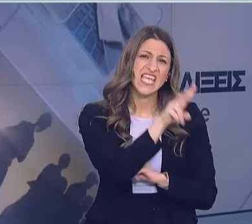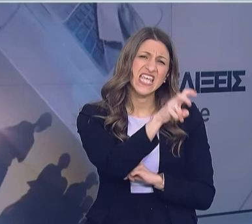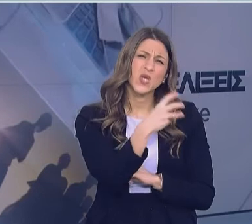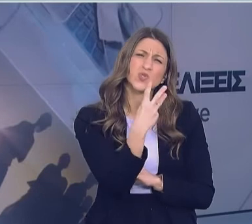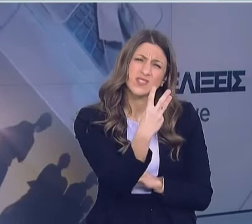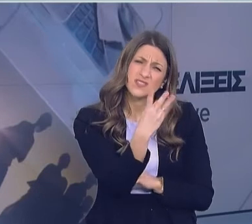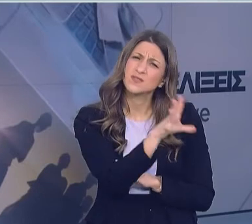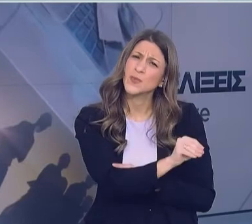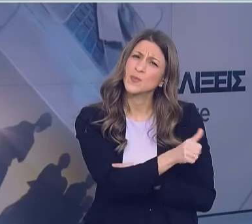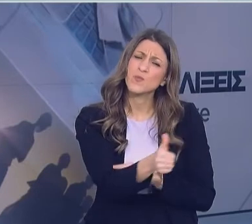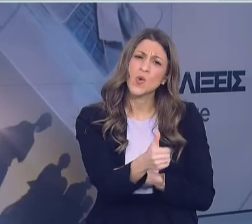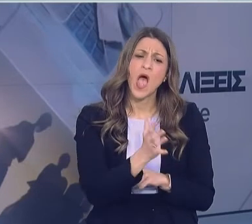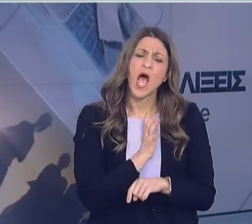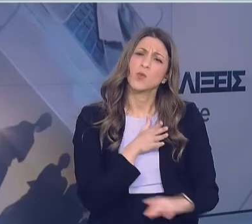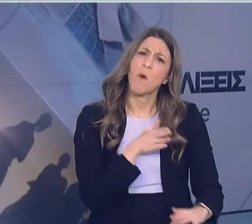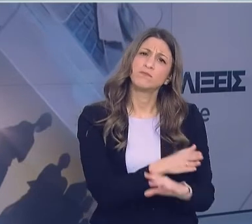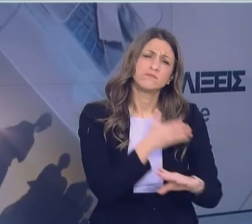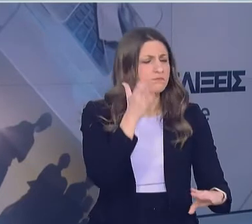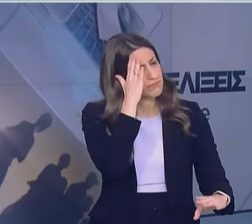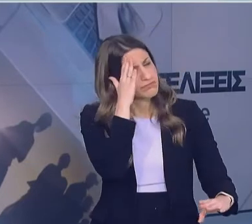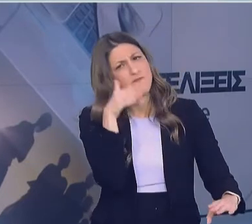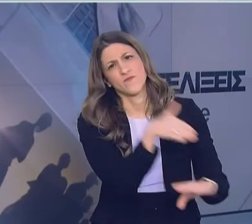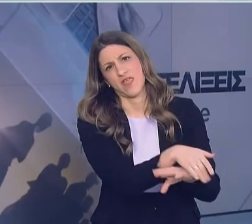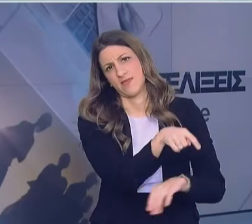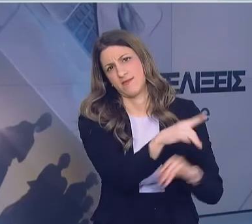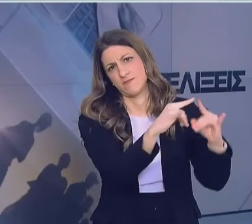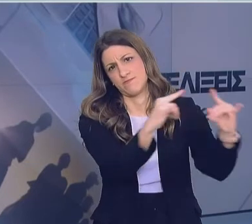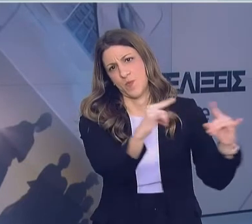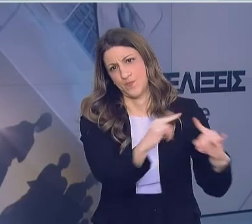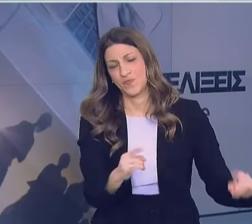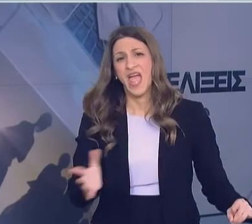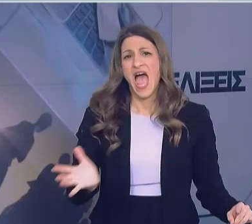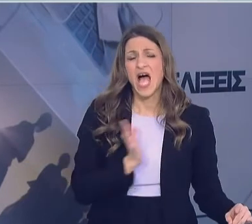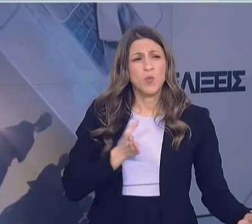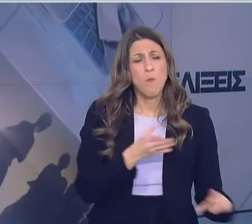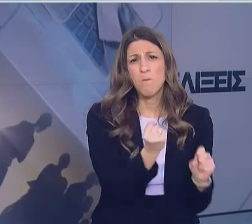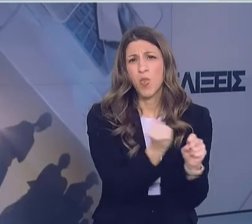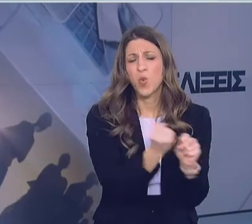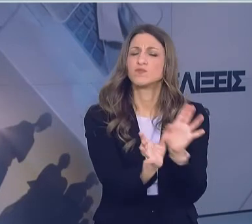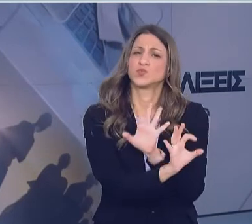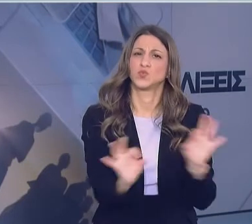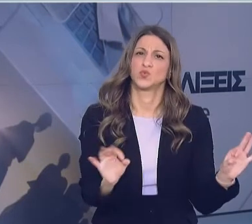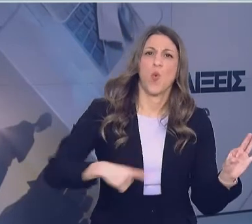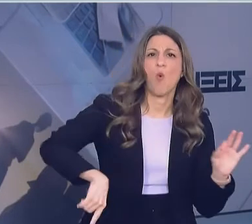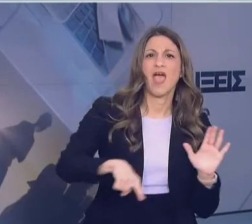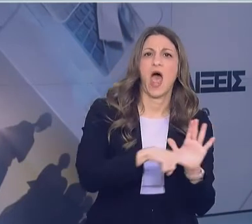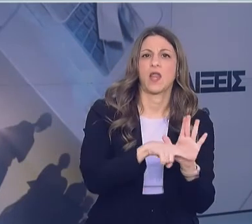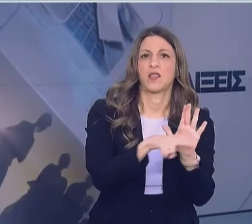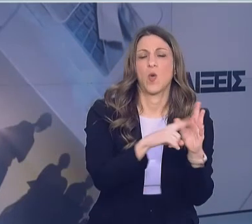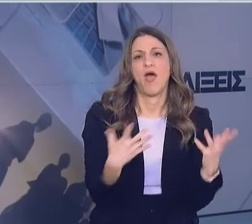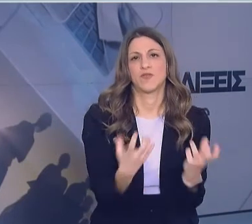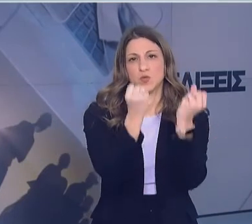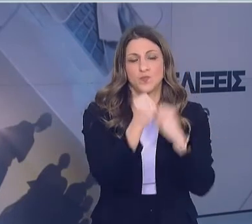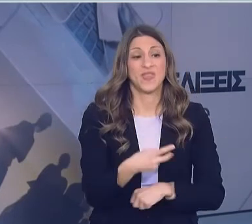αφορούσαν αποκλειστικά φιλοξενούμενους της δομής. Όλα τα δείγματα από προσωπικό της δομής ήταν αρνητικά.